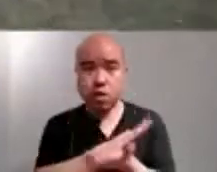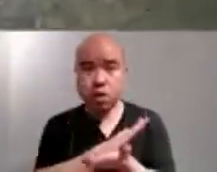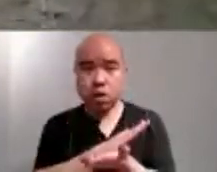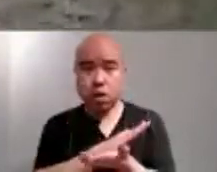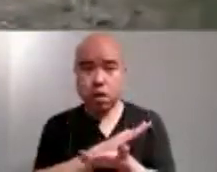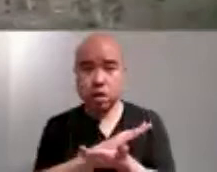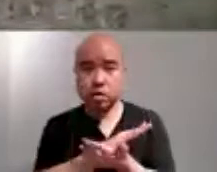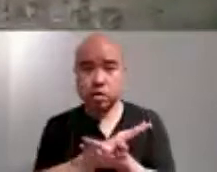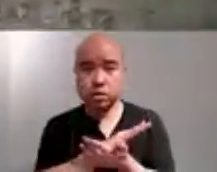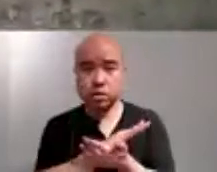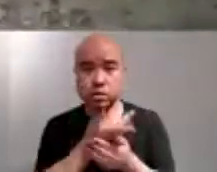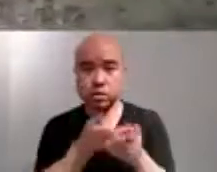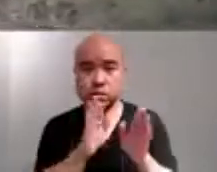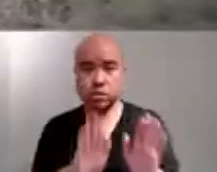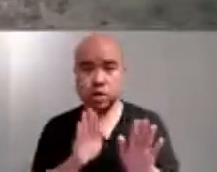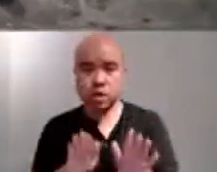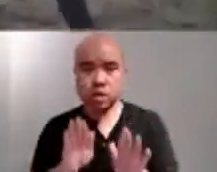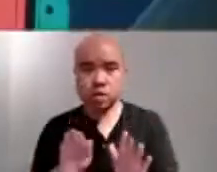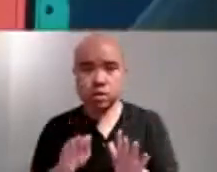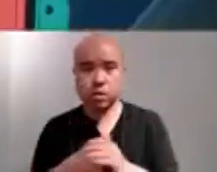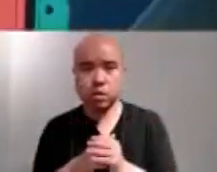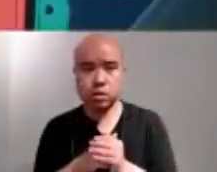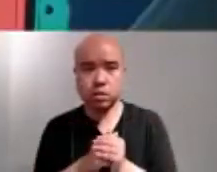到當地嘅一啲村民啦，可以